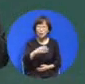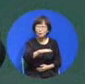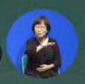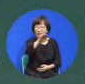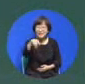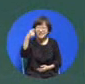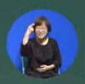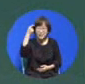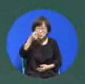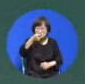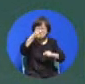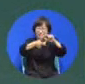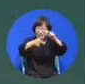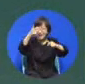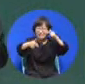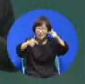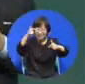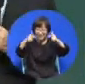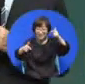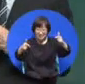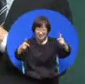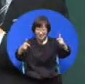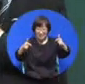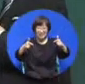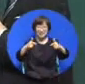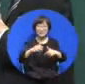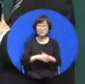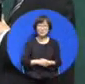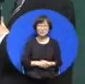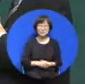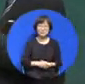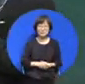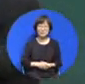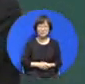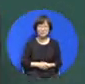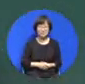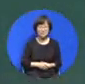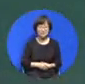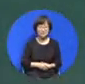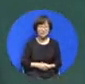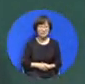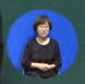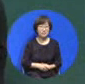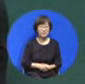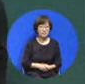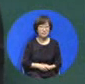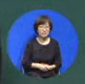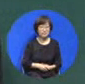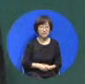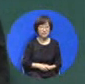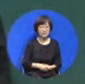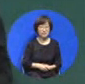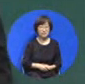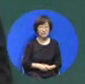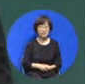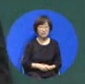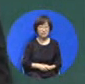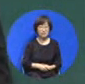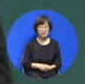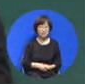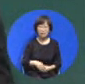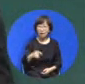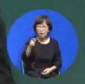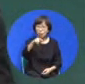있습니다. Secondly, we have a lot of differences in our thoughts. 생각 차이가 있어야 되는데 사실은 이것 때문에